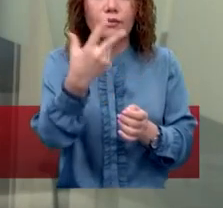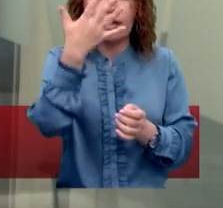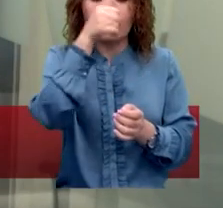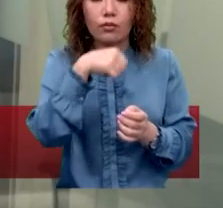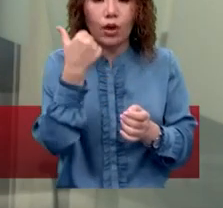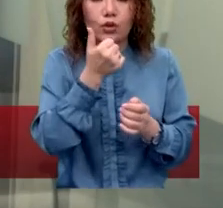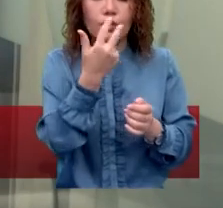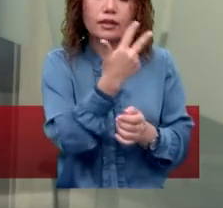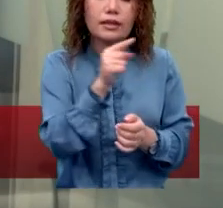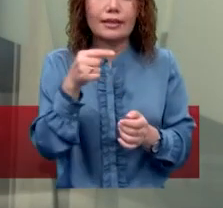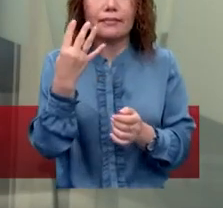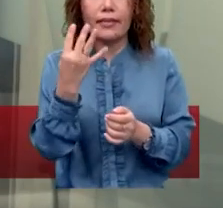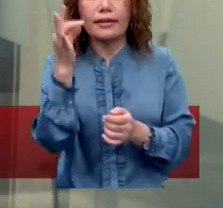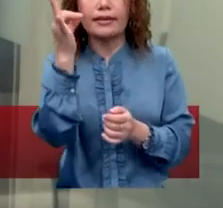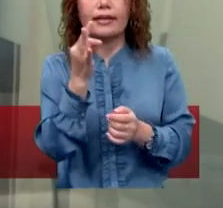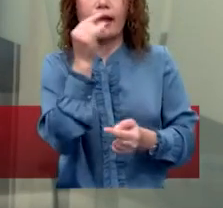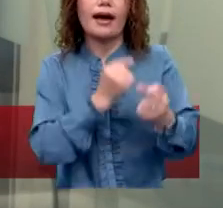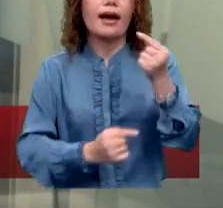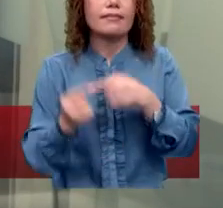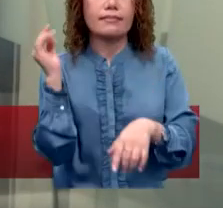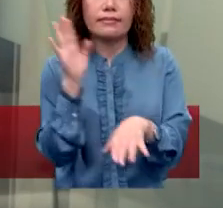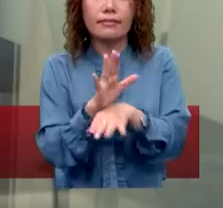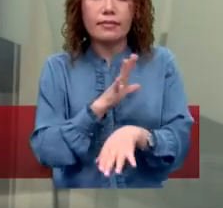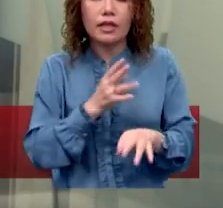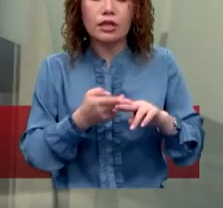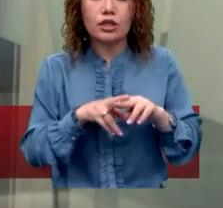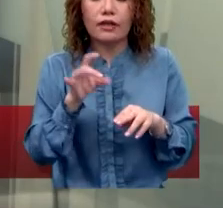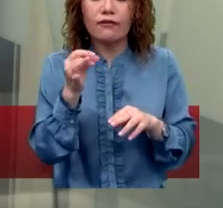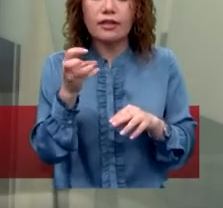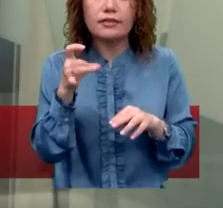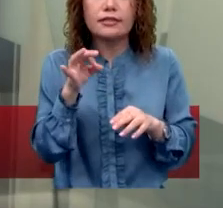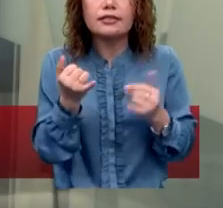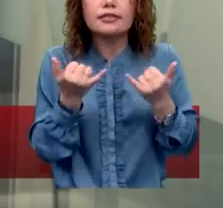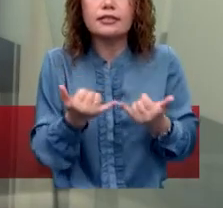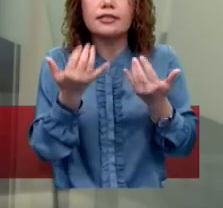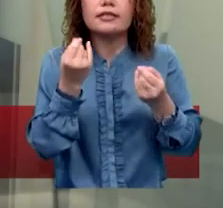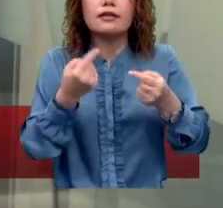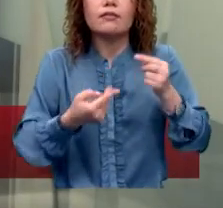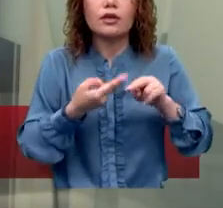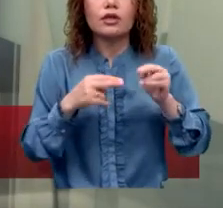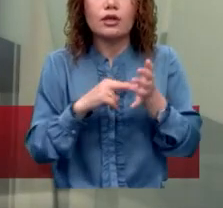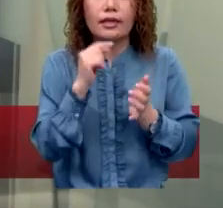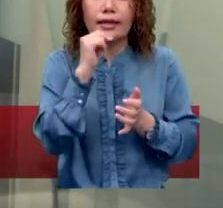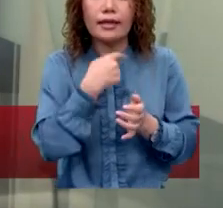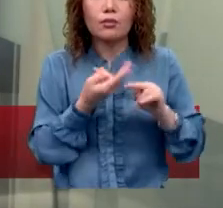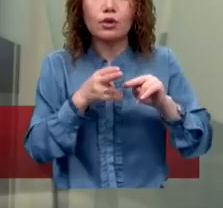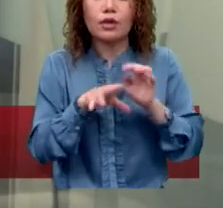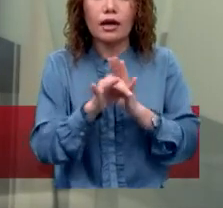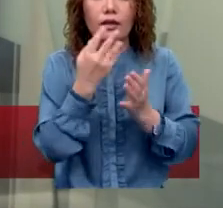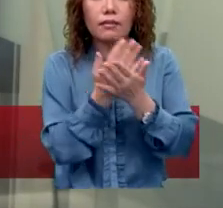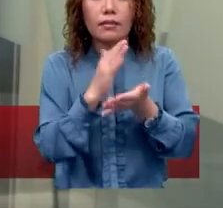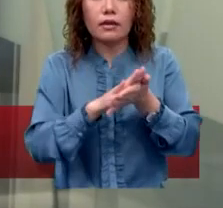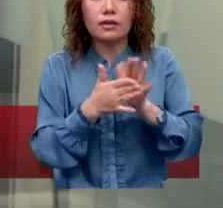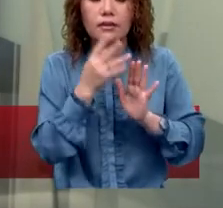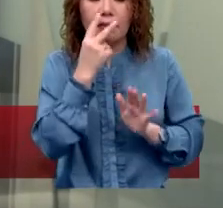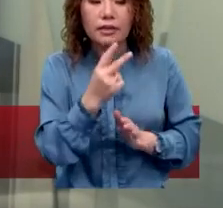қарай 3-4%-ға қайтаруды тапсырған болатын. Алайда инфляцияның қазіргі динамикасына және экономикалық ахуалға қарасақ,